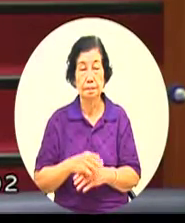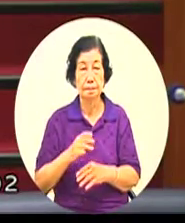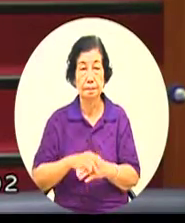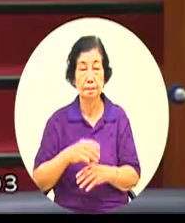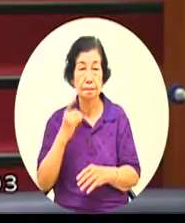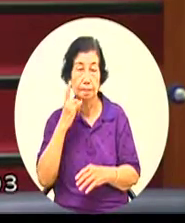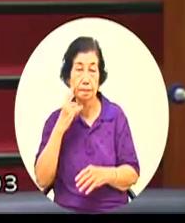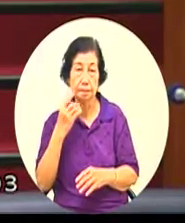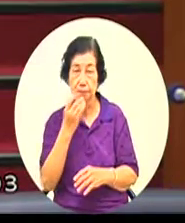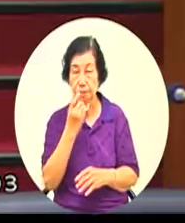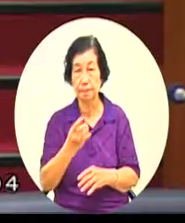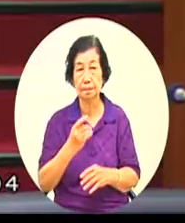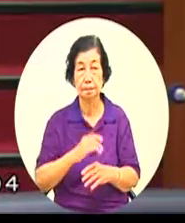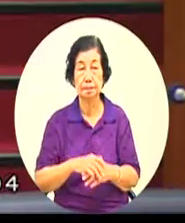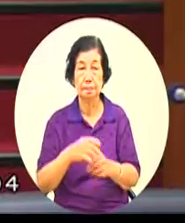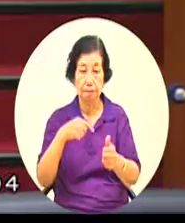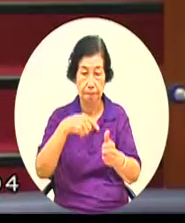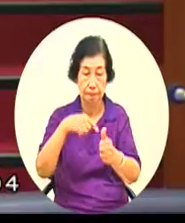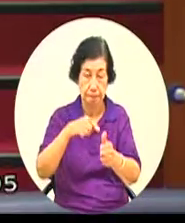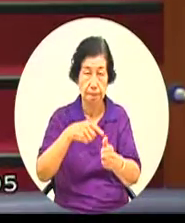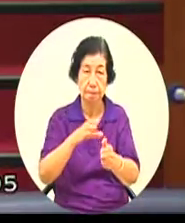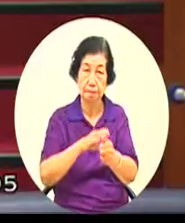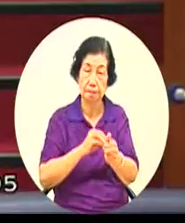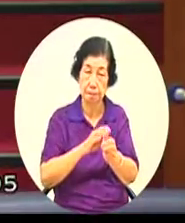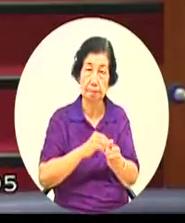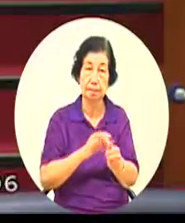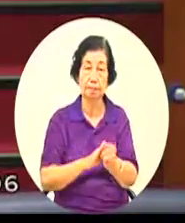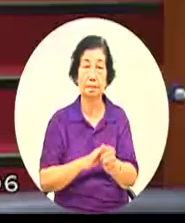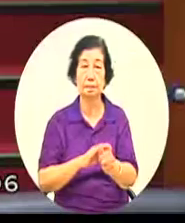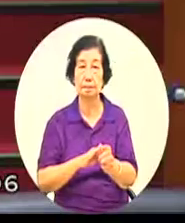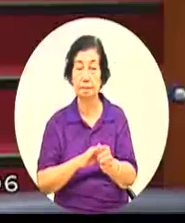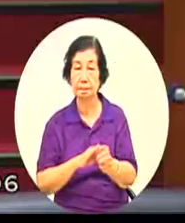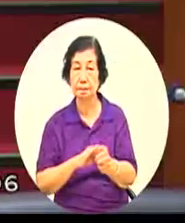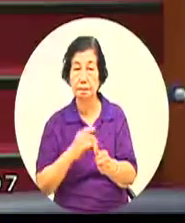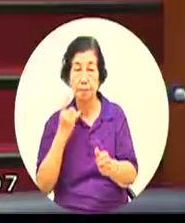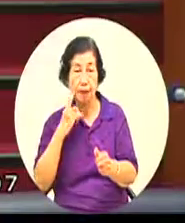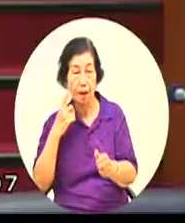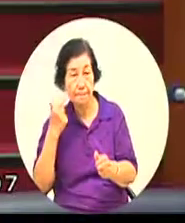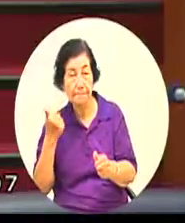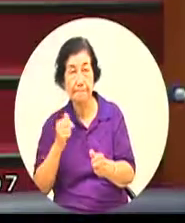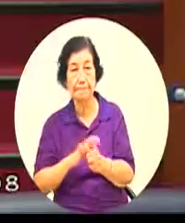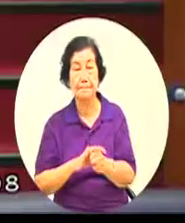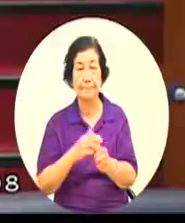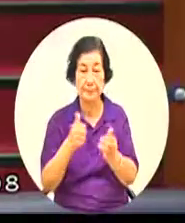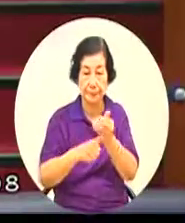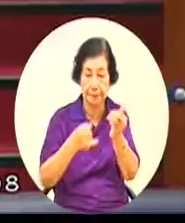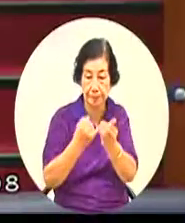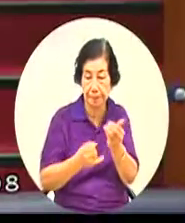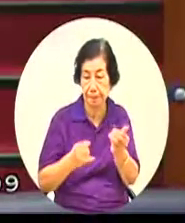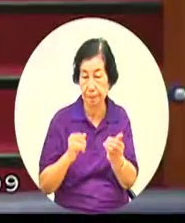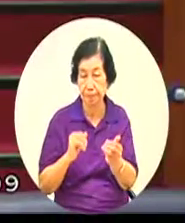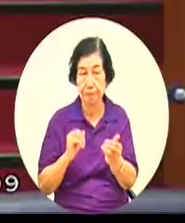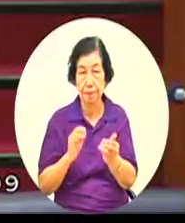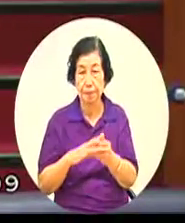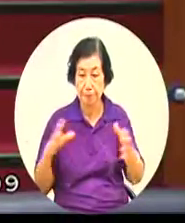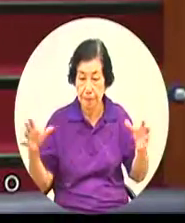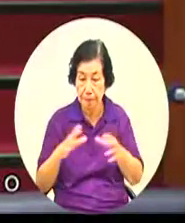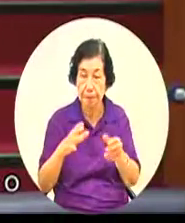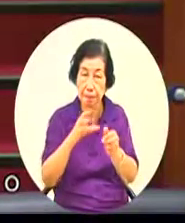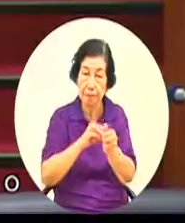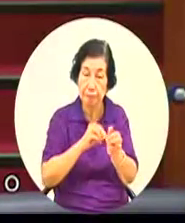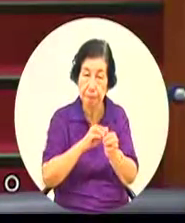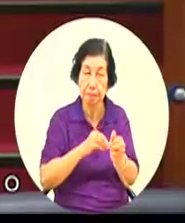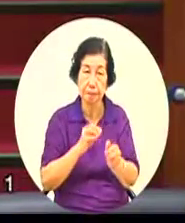能就是父母跟儿子共学了哈，共学式的，看能不能评估了做共学式，这样才能